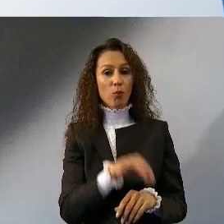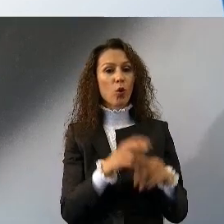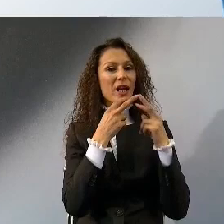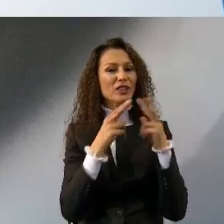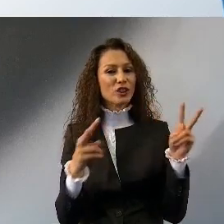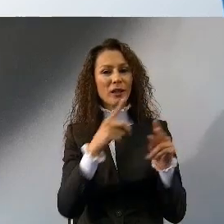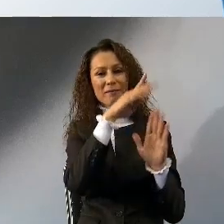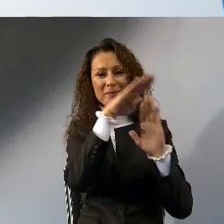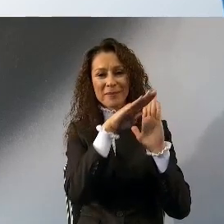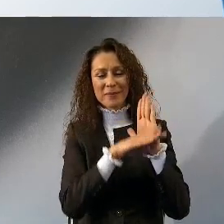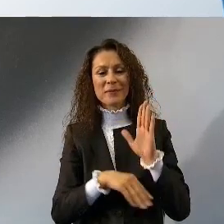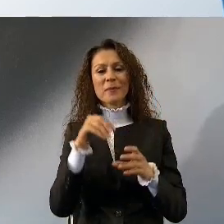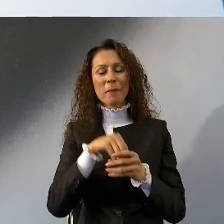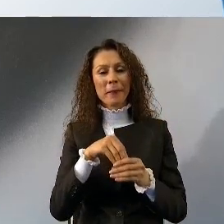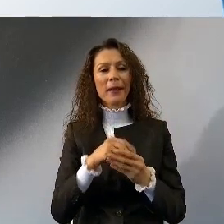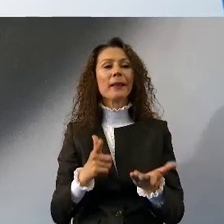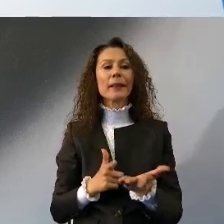gibi tarımın lokomotifinin